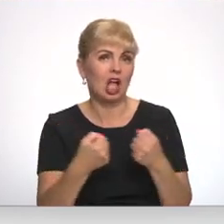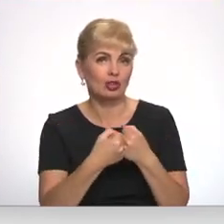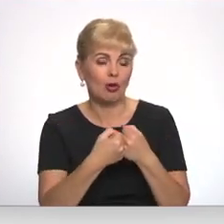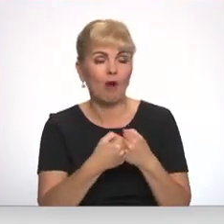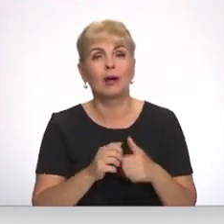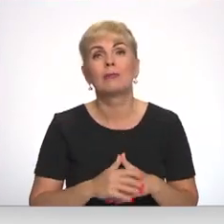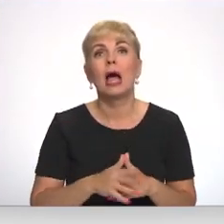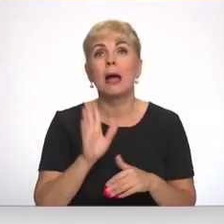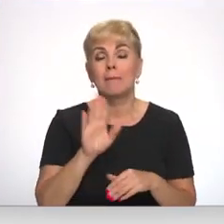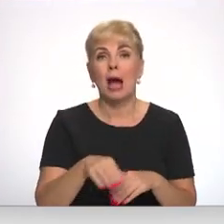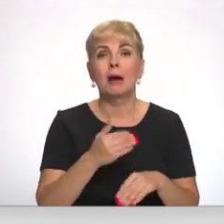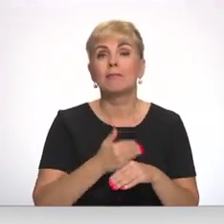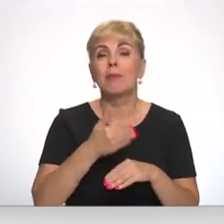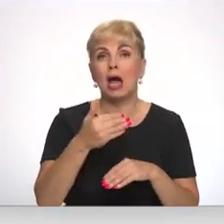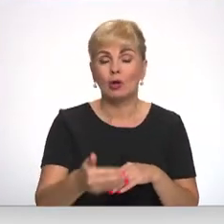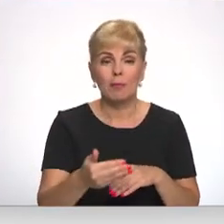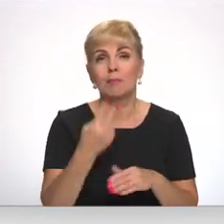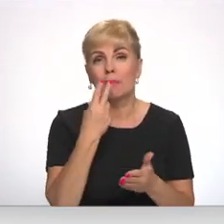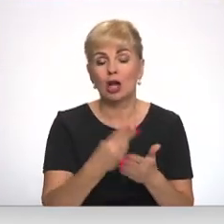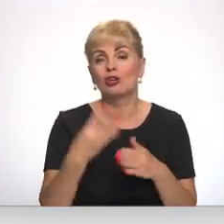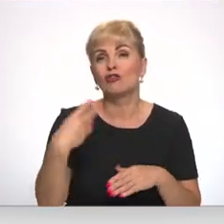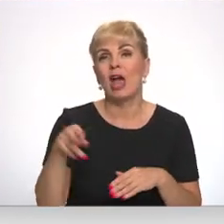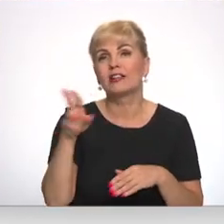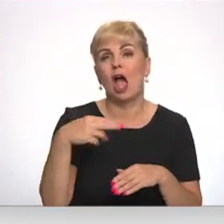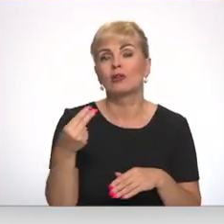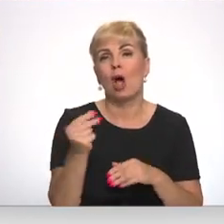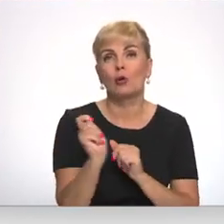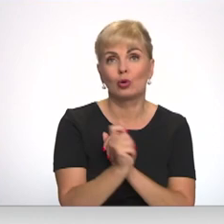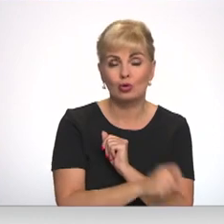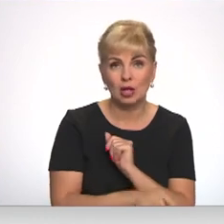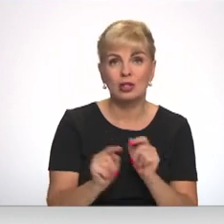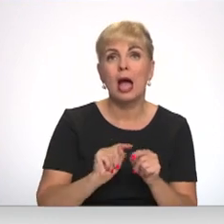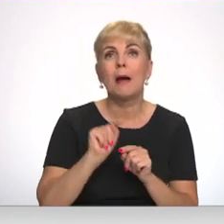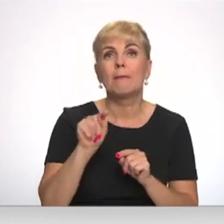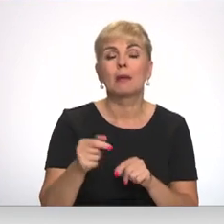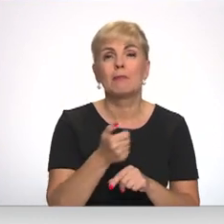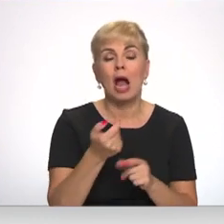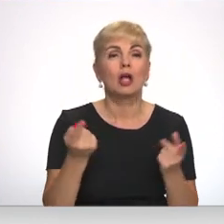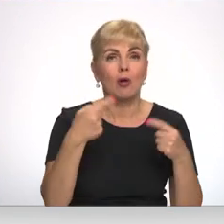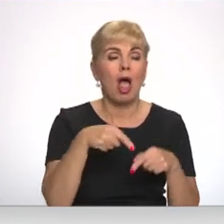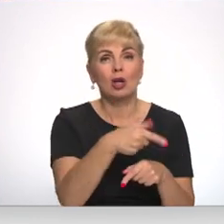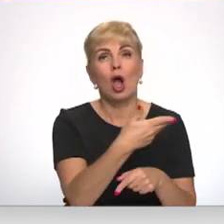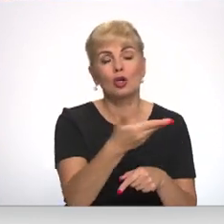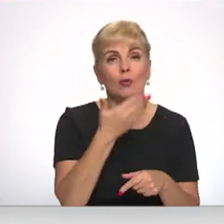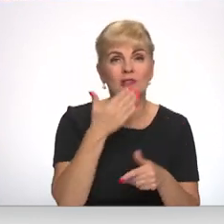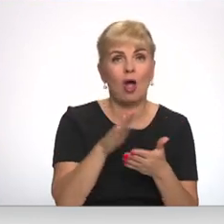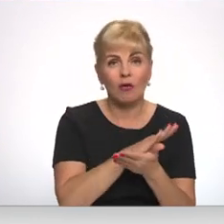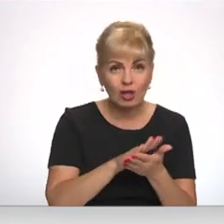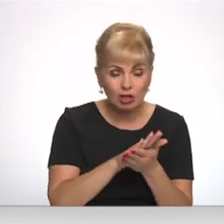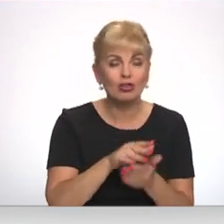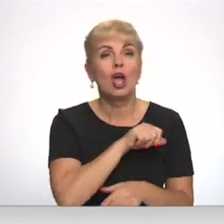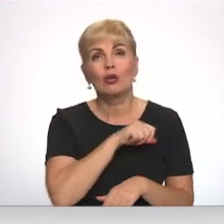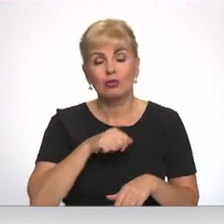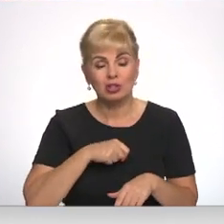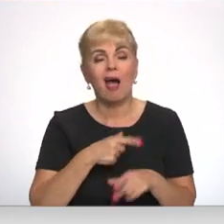Par attiecīgo pārkāpumu jums paredzēts 40 eiro naudas sots, tā kā jums pārkāpumu gada laikā nav bijuši, savu vainu atzīstat,